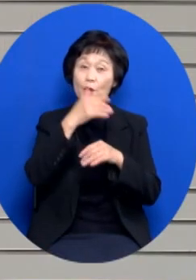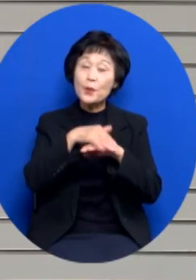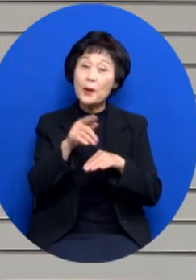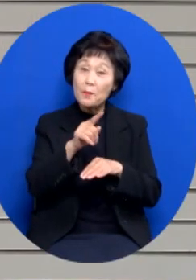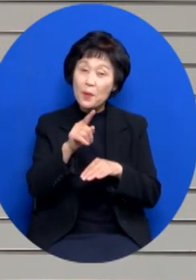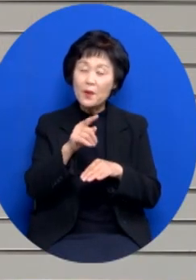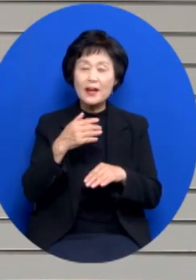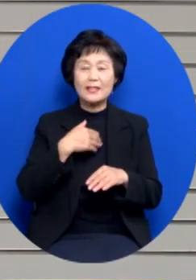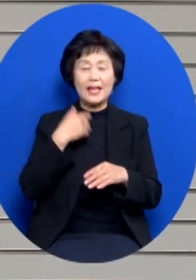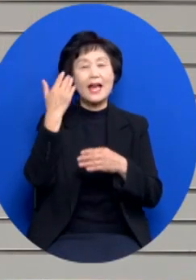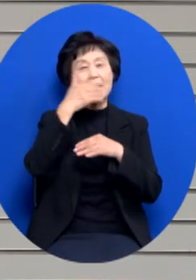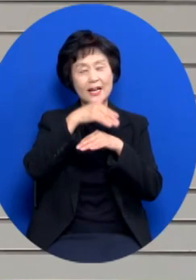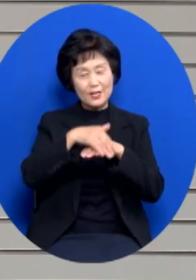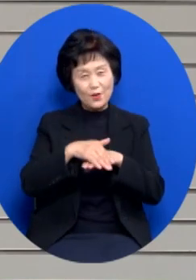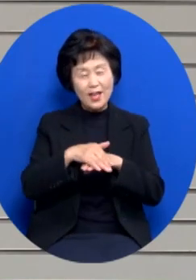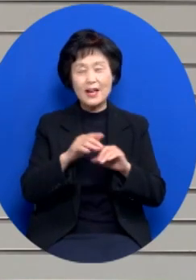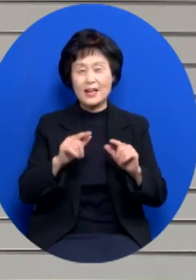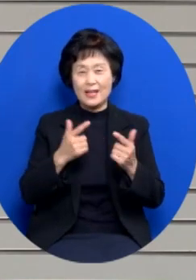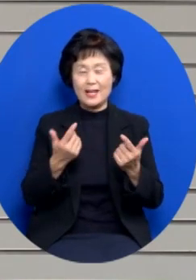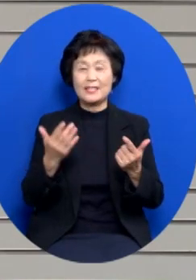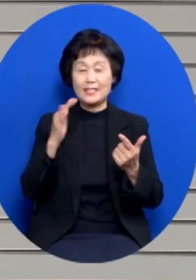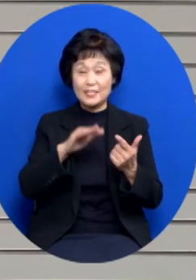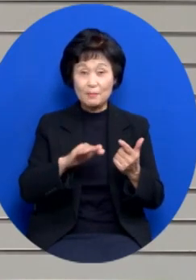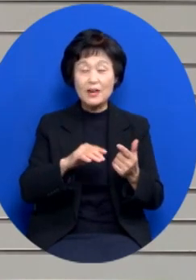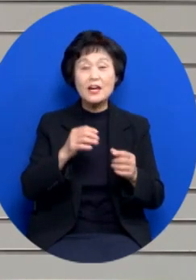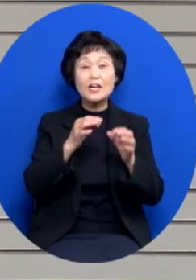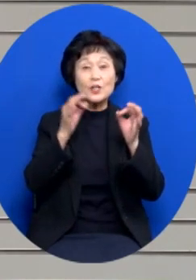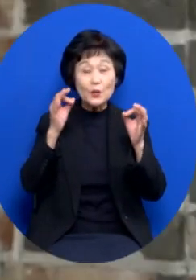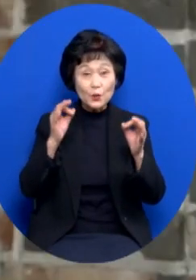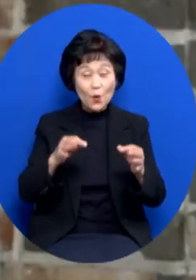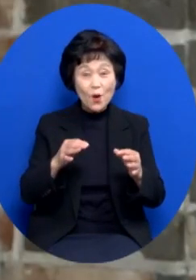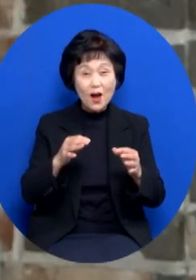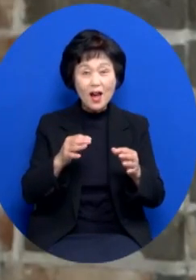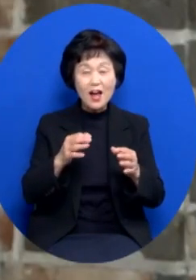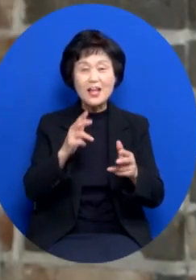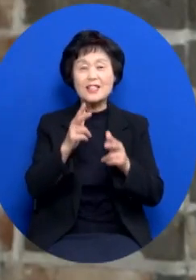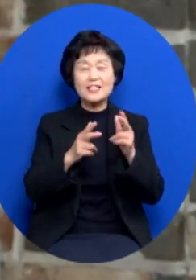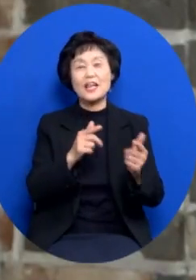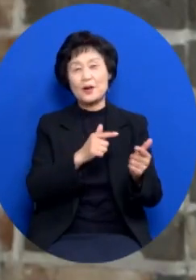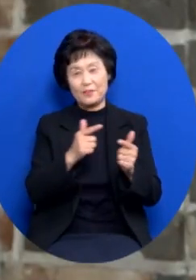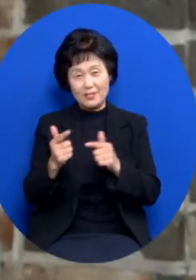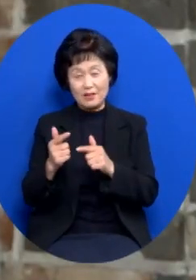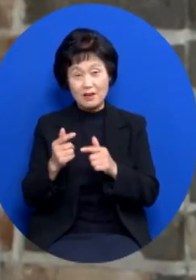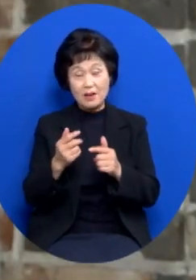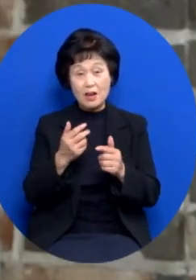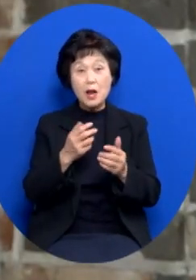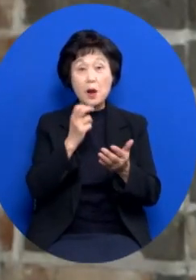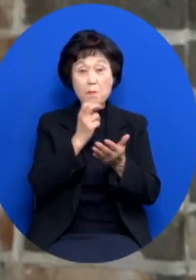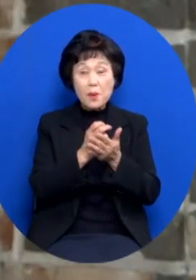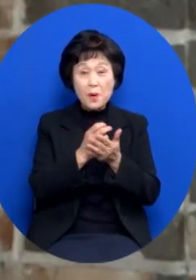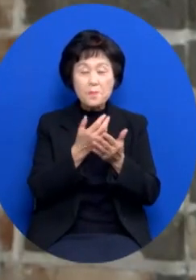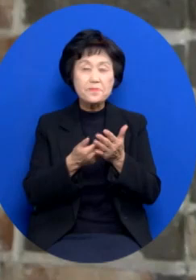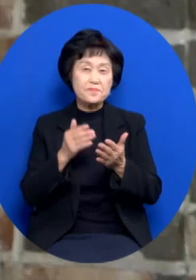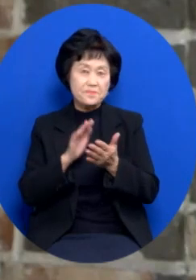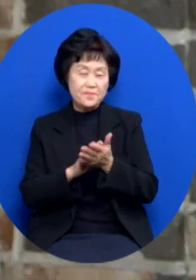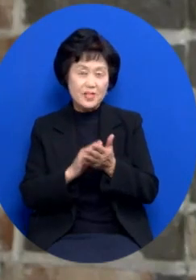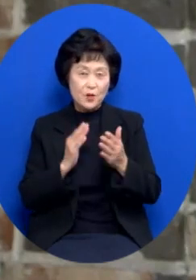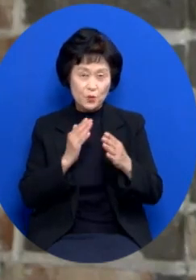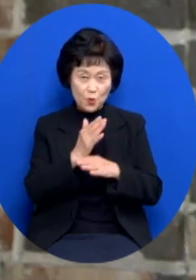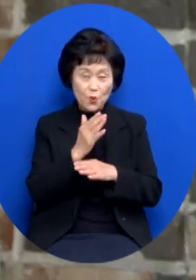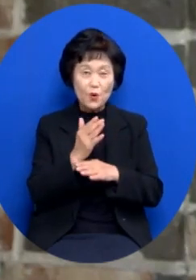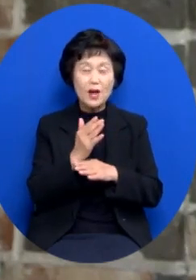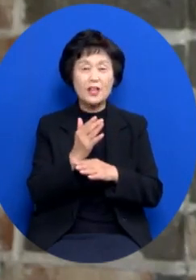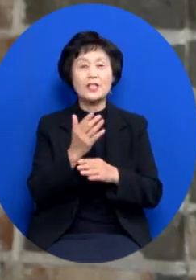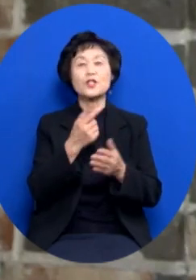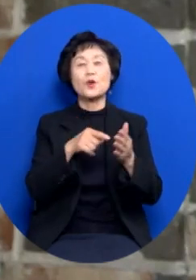아니지만 제가 총회장 임기 동안 해야 될 일들이 있습니다. 첫째로 지난 교단 총회에서 헌법 개정안이 통과돼서 노회 수위 중에